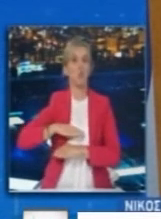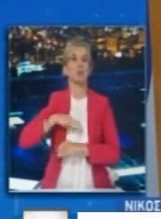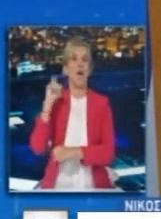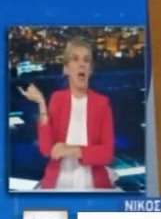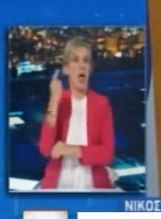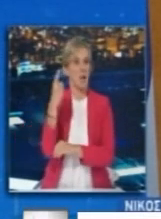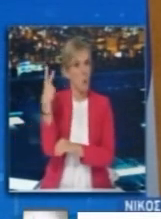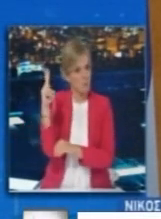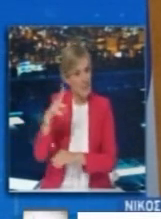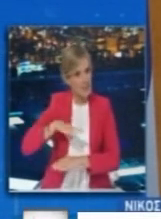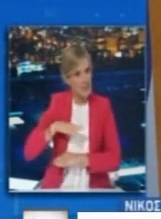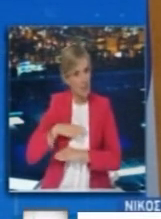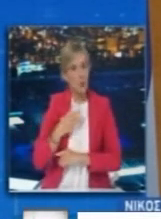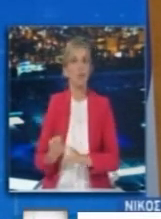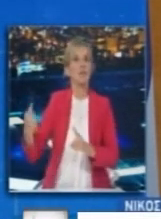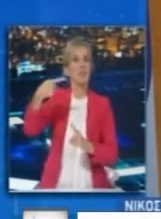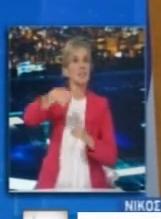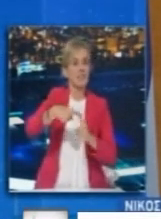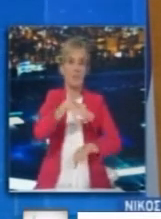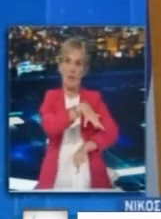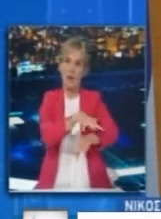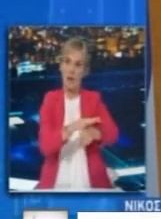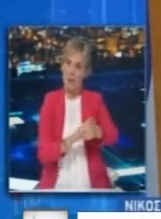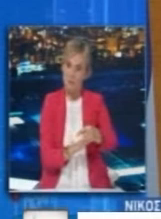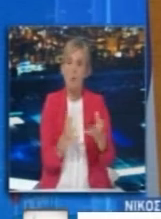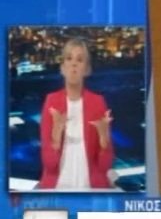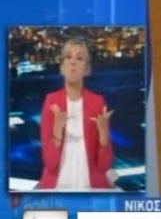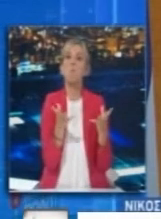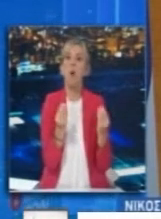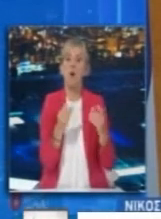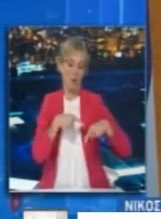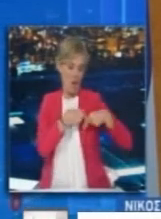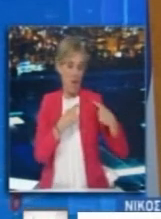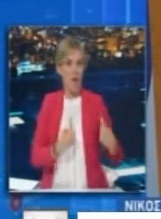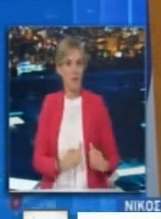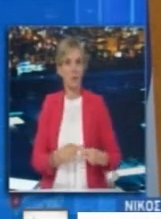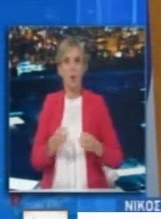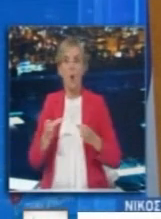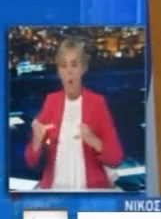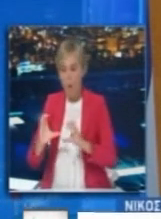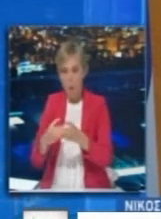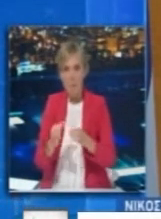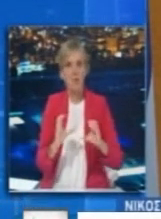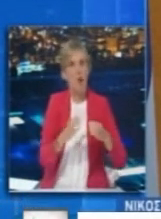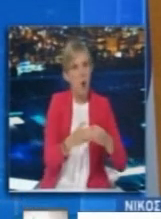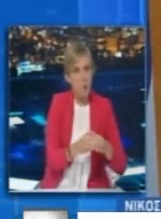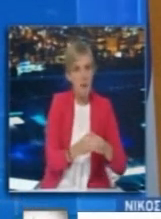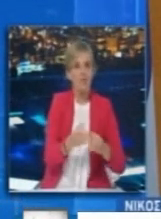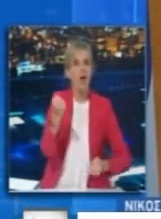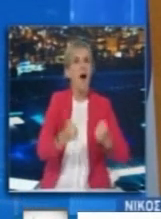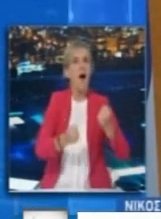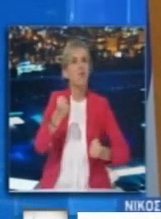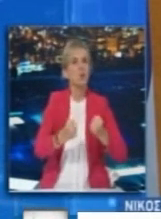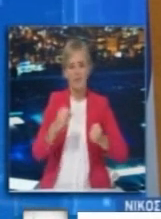πυρόσβεσης. Συνεπικουρούν επίσης το λιμενικό σώμα, πολλές εθελοντικές ομάδες, αλλά και υδροφόρες και μηχανήματα έργου της περιφέρειας Θεράς